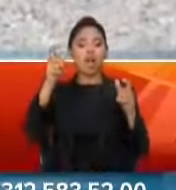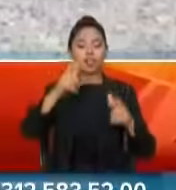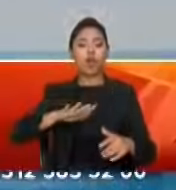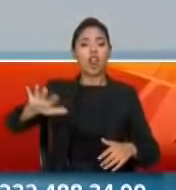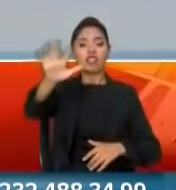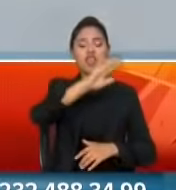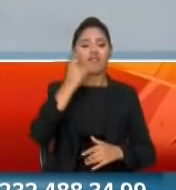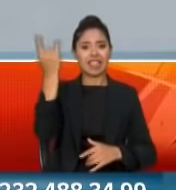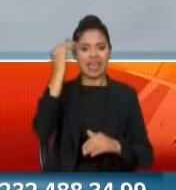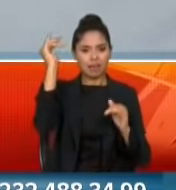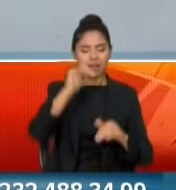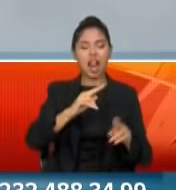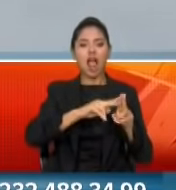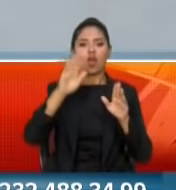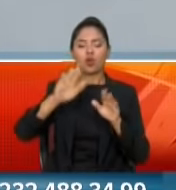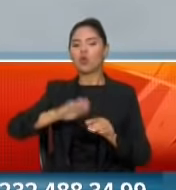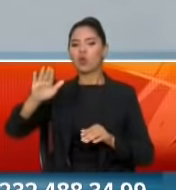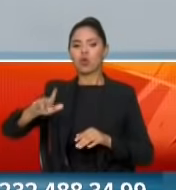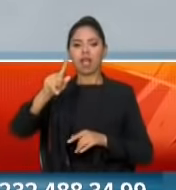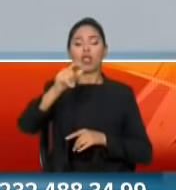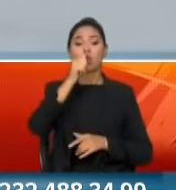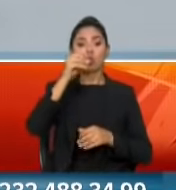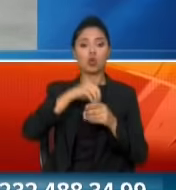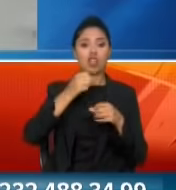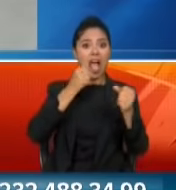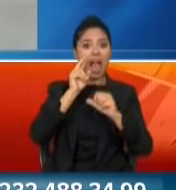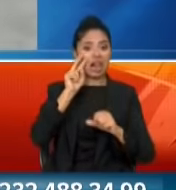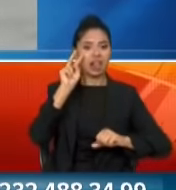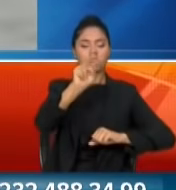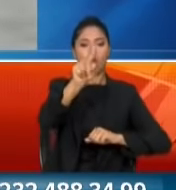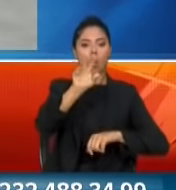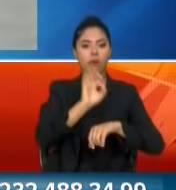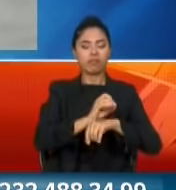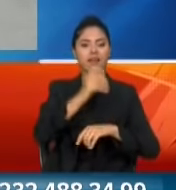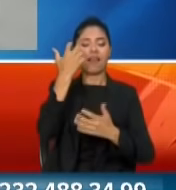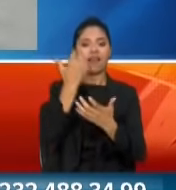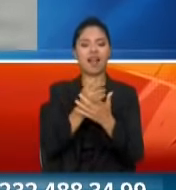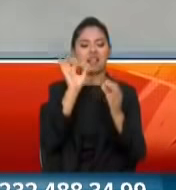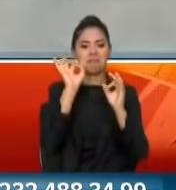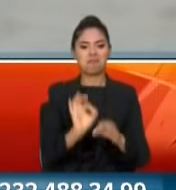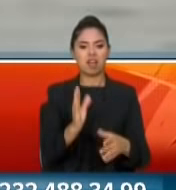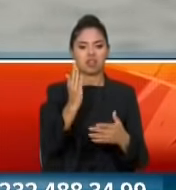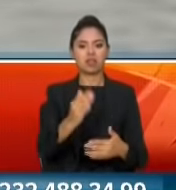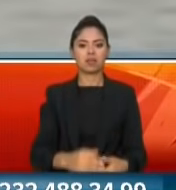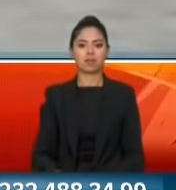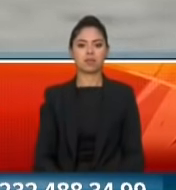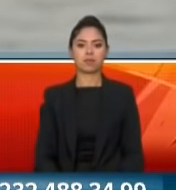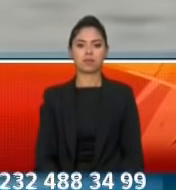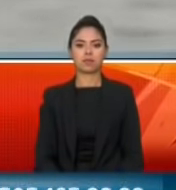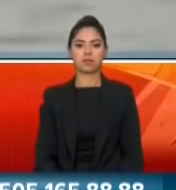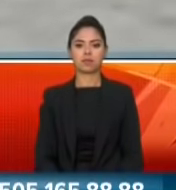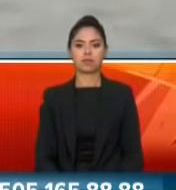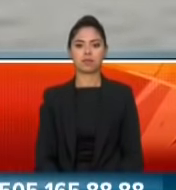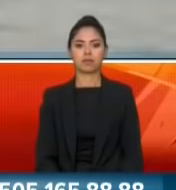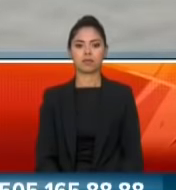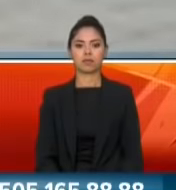gezmeye gelen iki kuzen sudaki hareketliliği fark etti. Ardından da o anları kaydetmeye başladılar. Bak bak bak, bak siyah